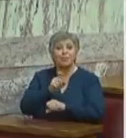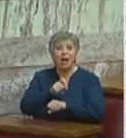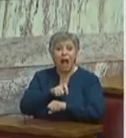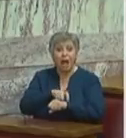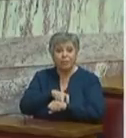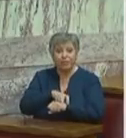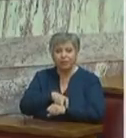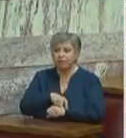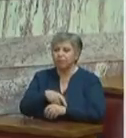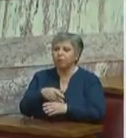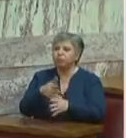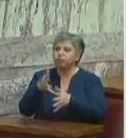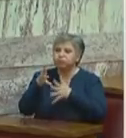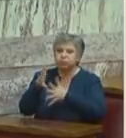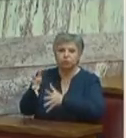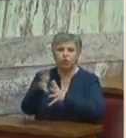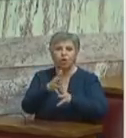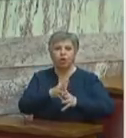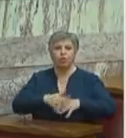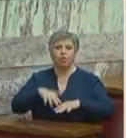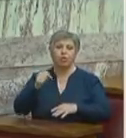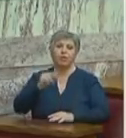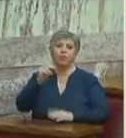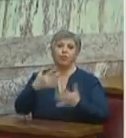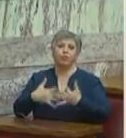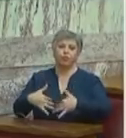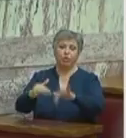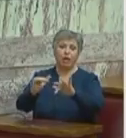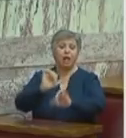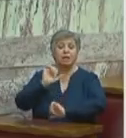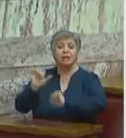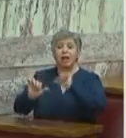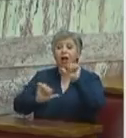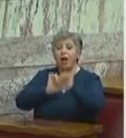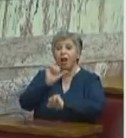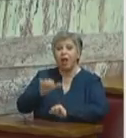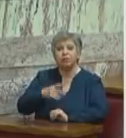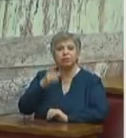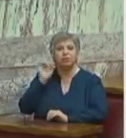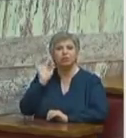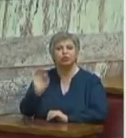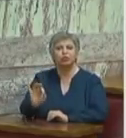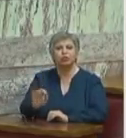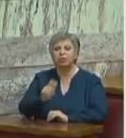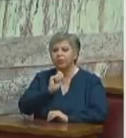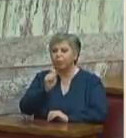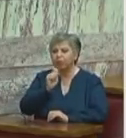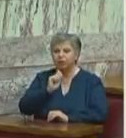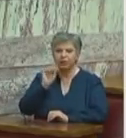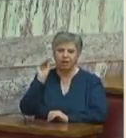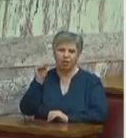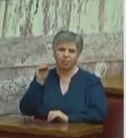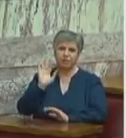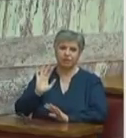Βουλής και για αλλαγή της πάγιας πρακτικής για λόγους μικροσκοπιμότητας. Πρόκειται για μία θεσμική